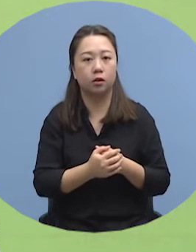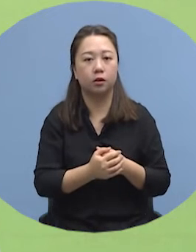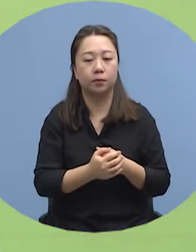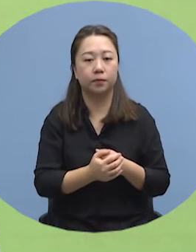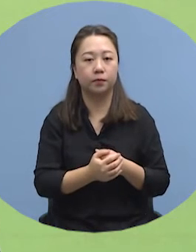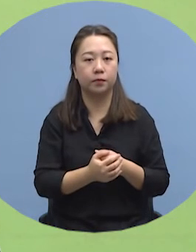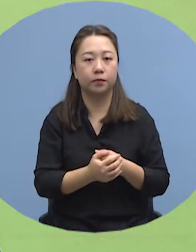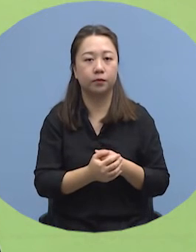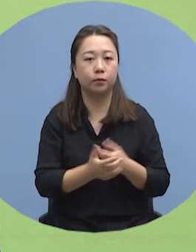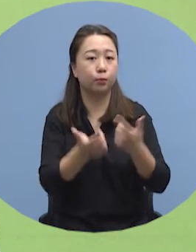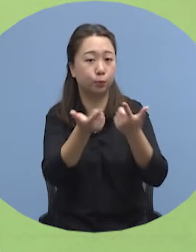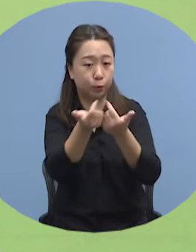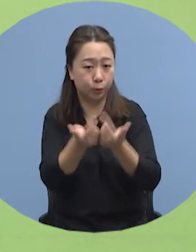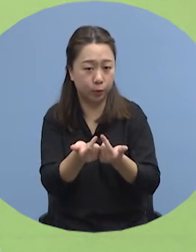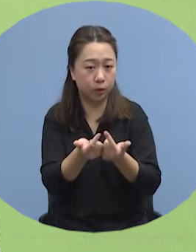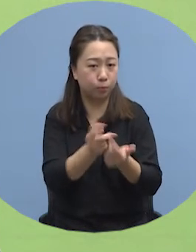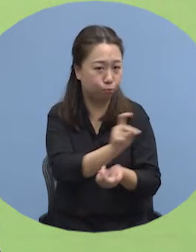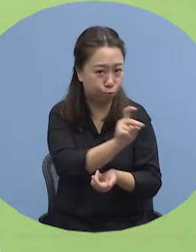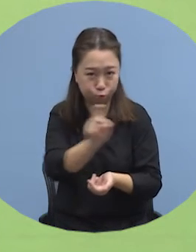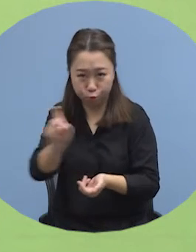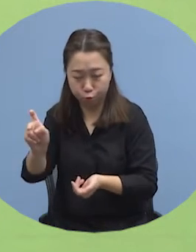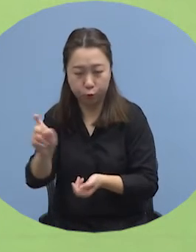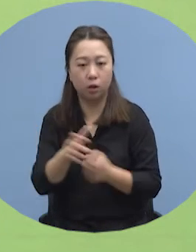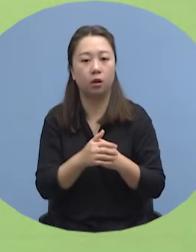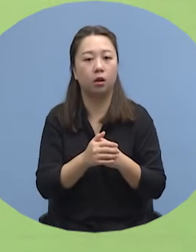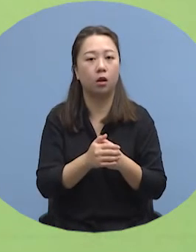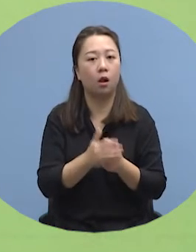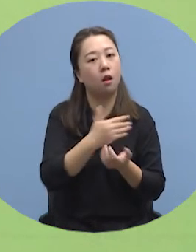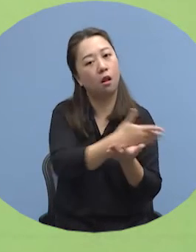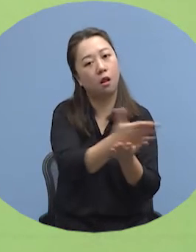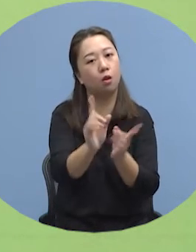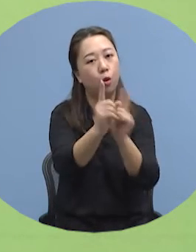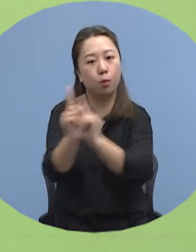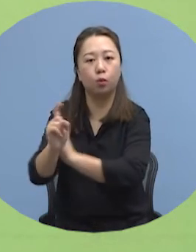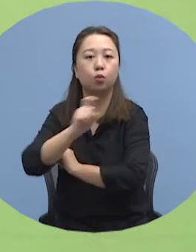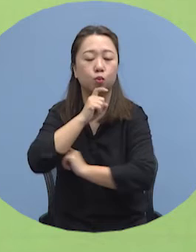是符合均衡參與、廣泛代表性。